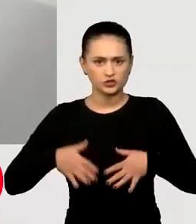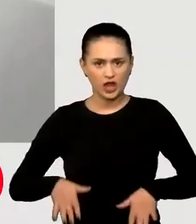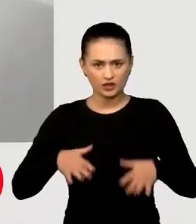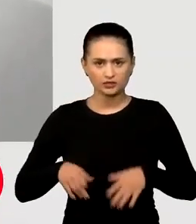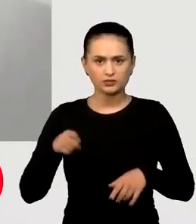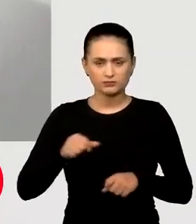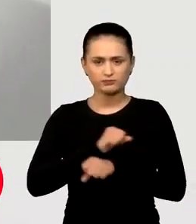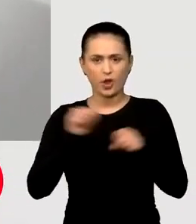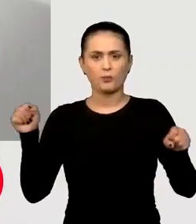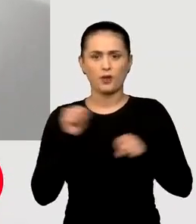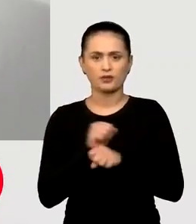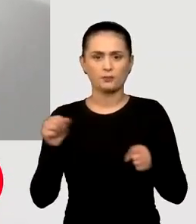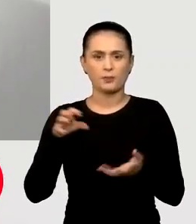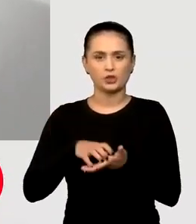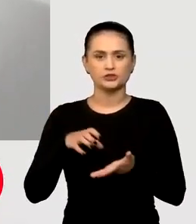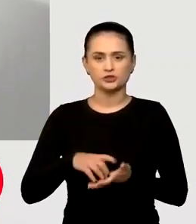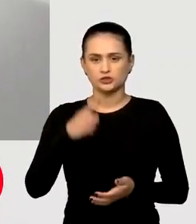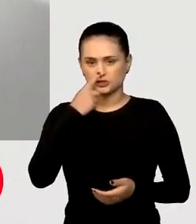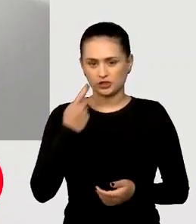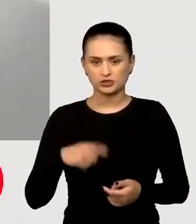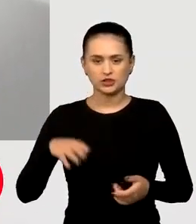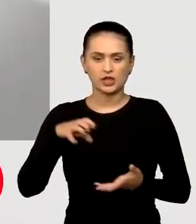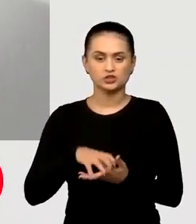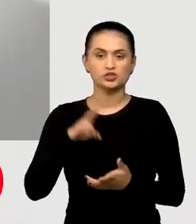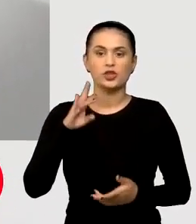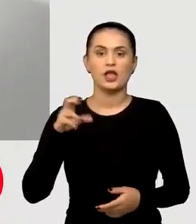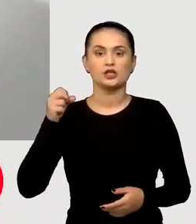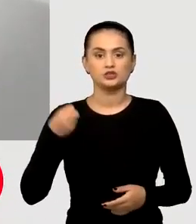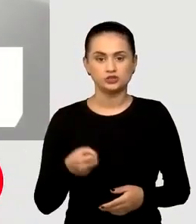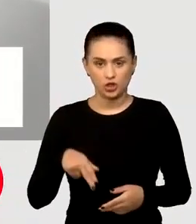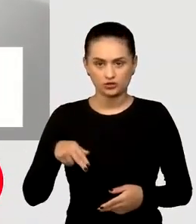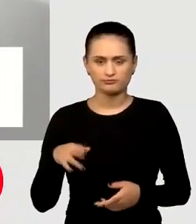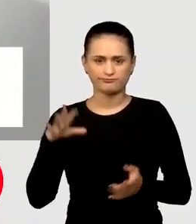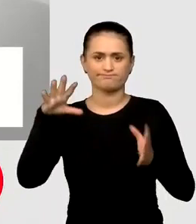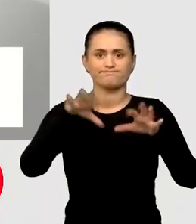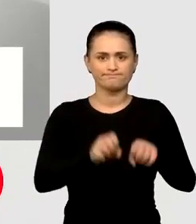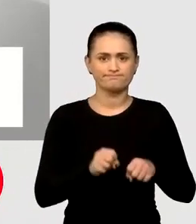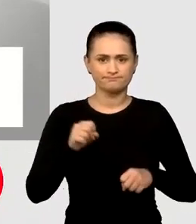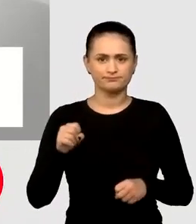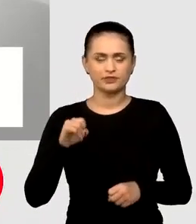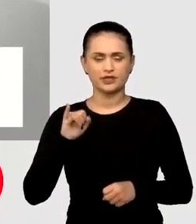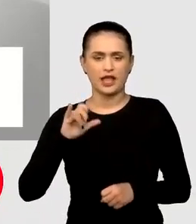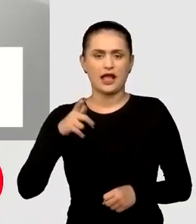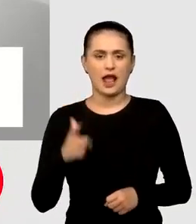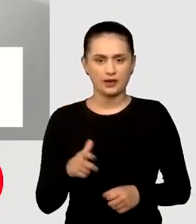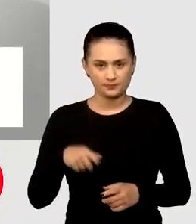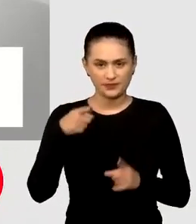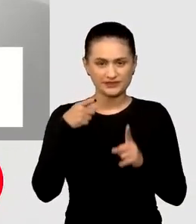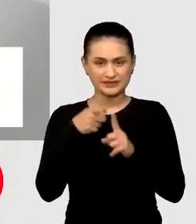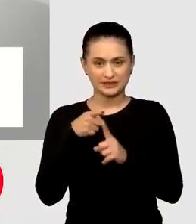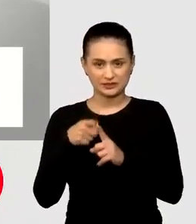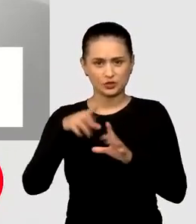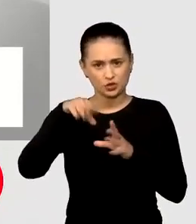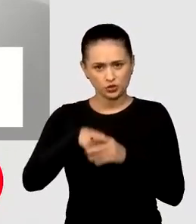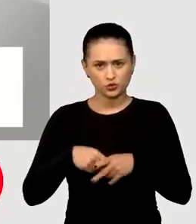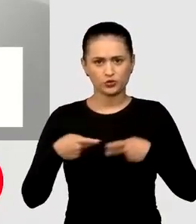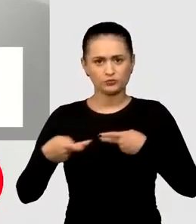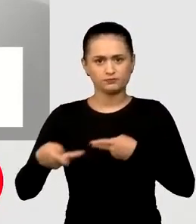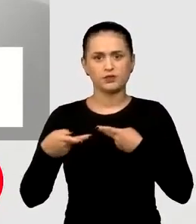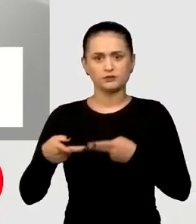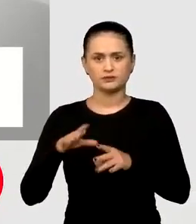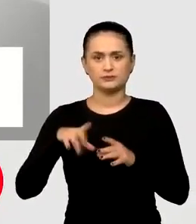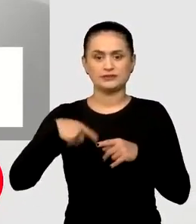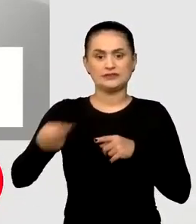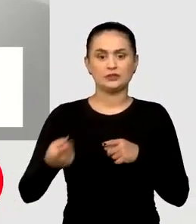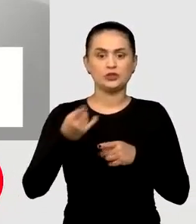Forțele ucrainene bombardează pozițiile rusești în regiunea Herson de sud ocupată și anexată ilegal. Țintele includ rute de aprovizionare peste